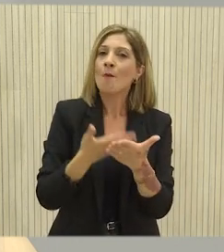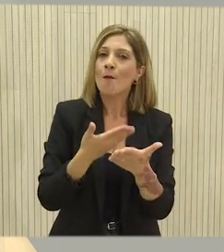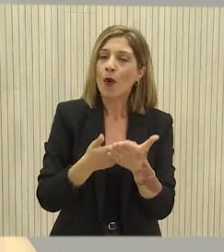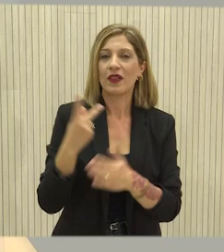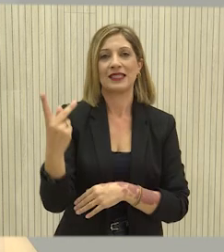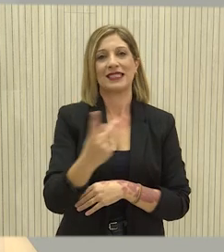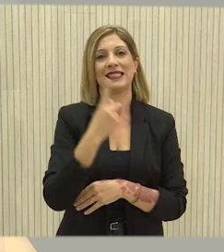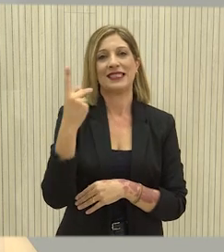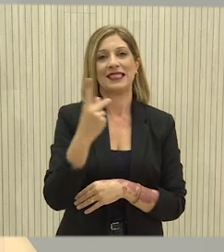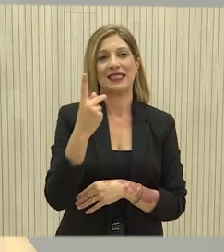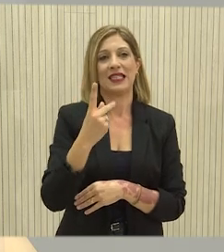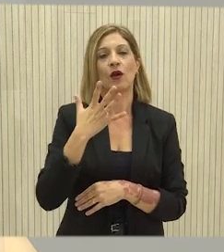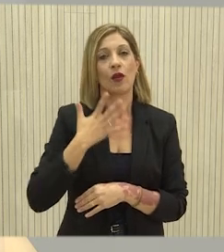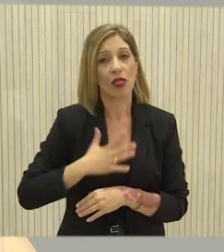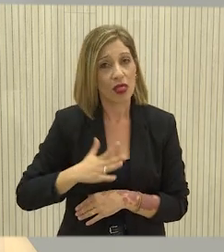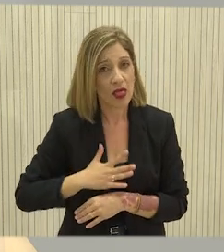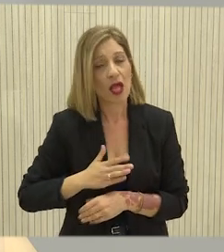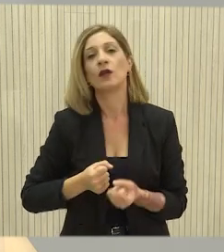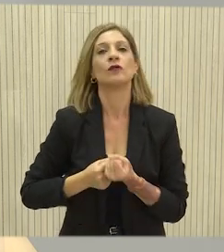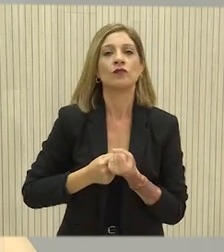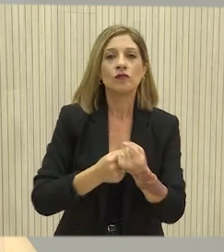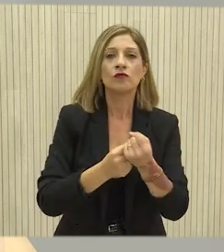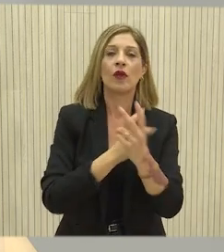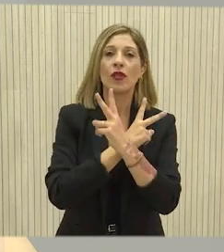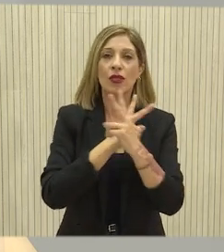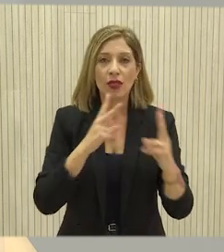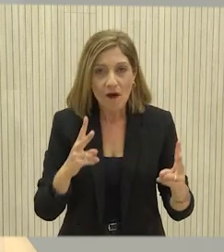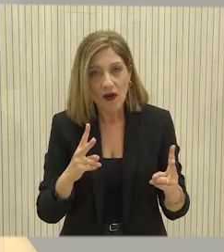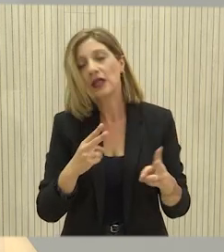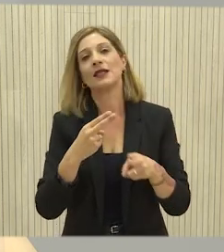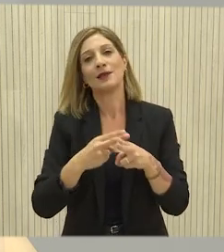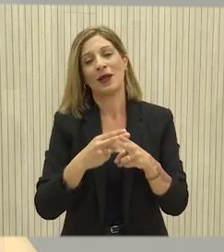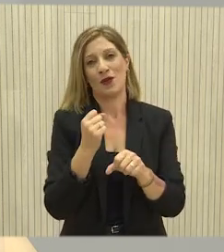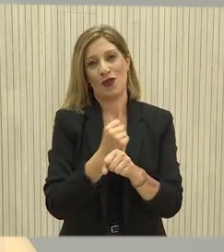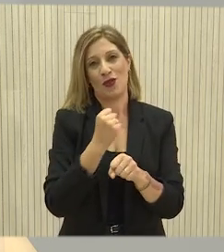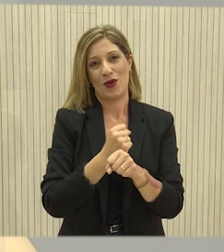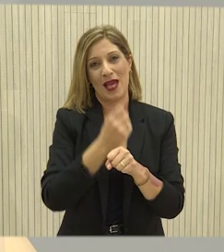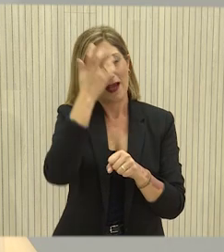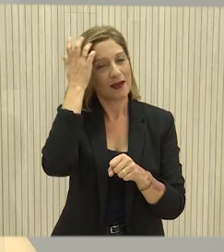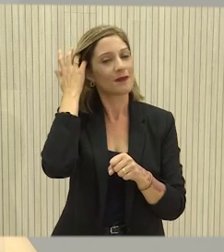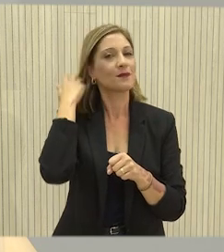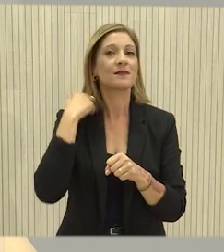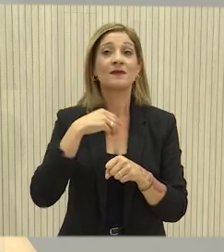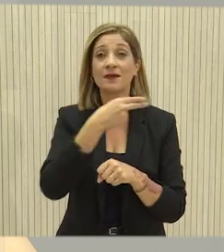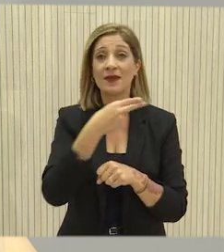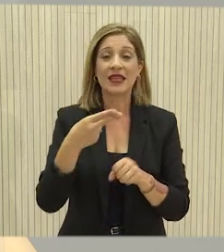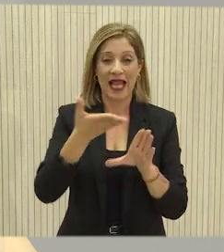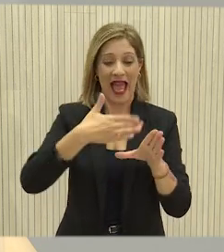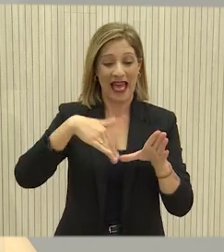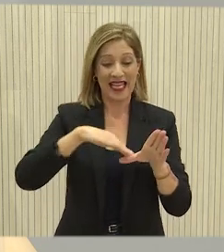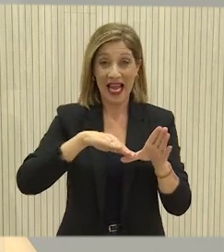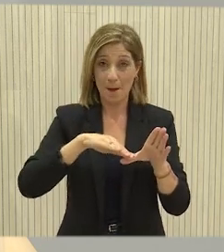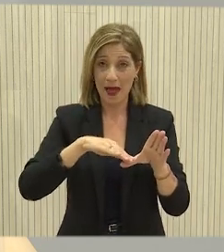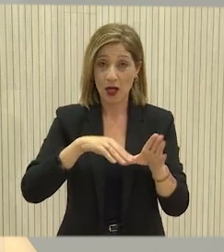της κοινωνίας σε διαδικασίες που προάγουν τη διαφάνεια και την αξιοκρατία. Συγκεκριμένα, για την Αρχή Λιμένων Κύπρου